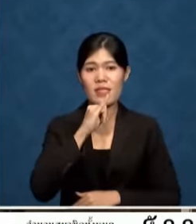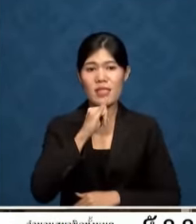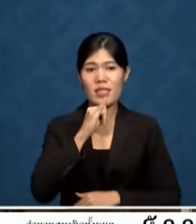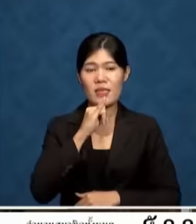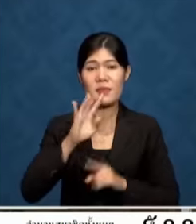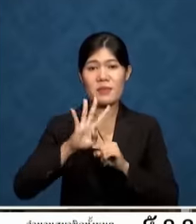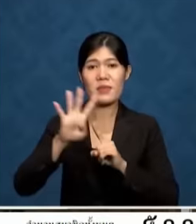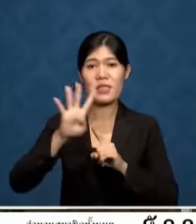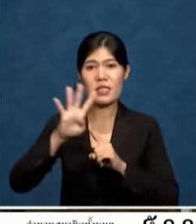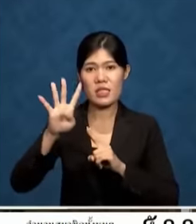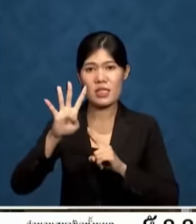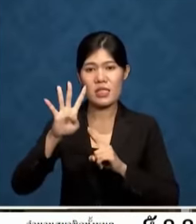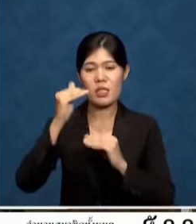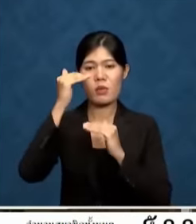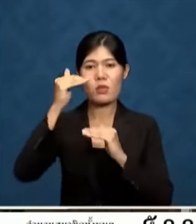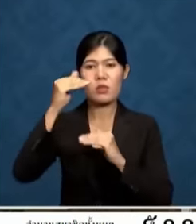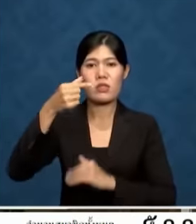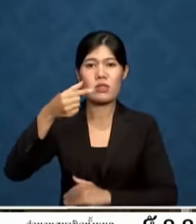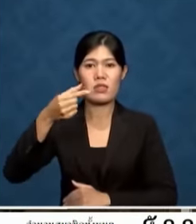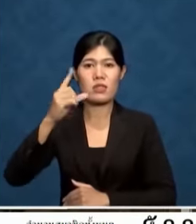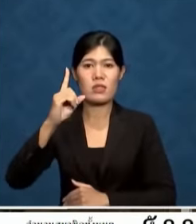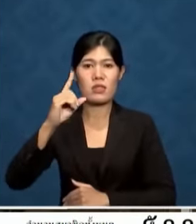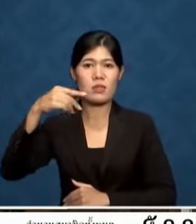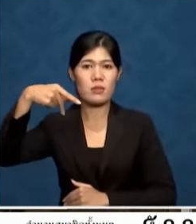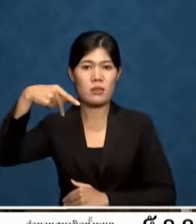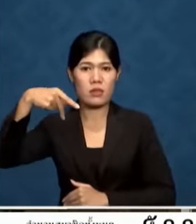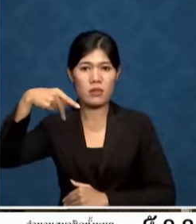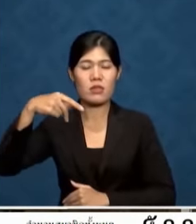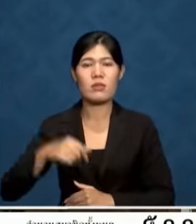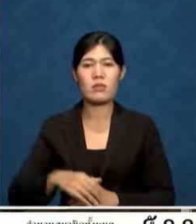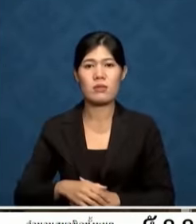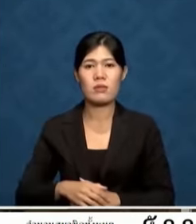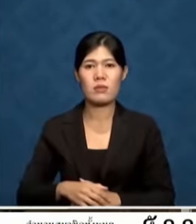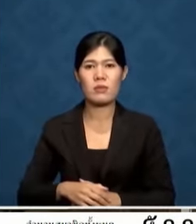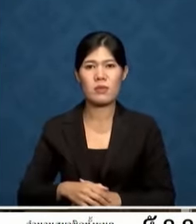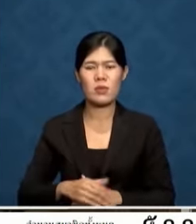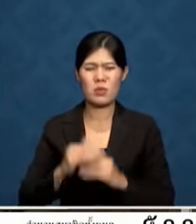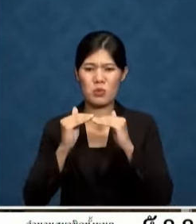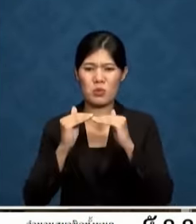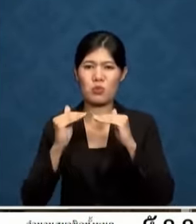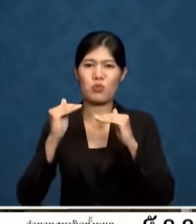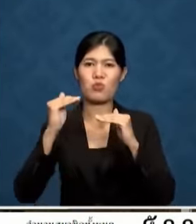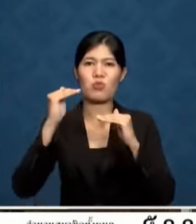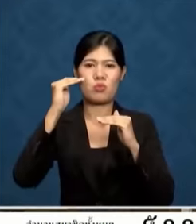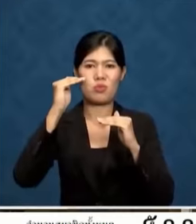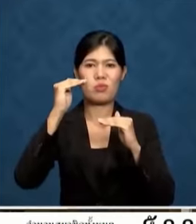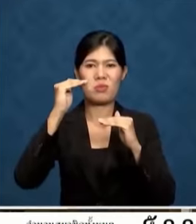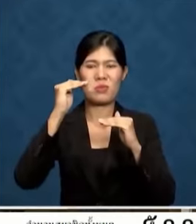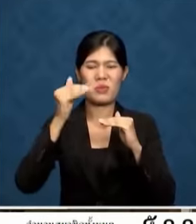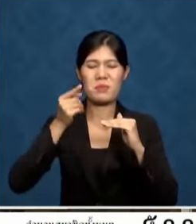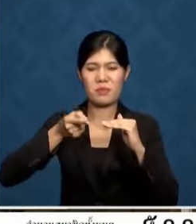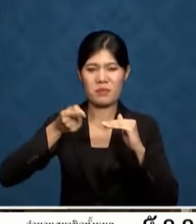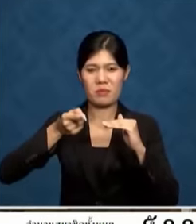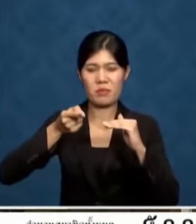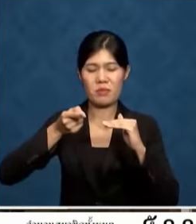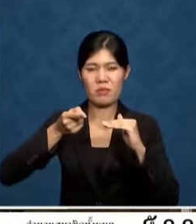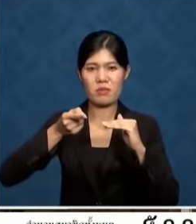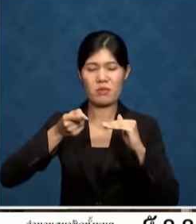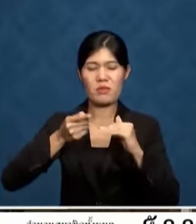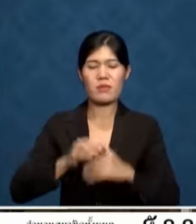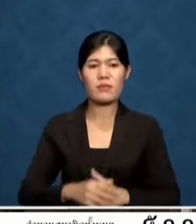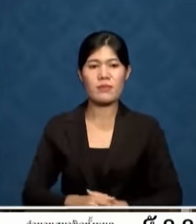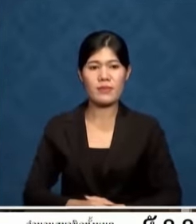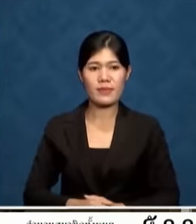สูงเกินอย่าใช้คำว่าจริงเลยครับจะใช้คำว่าจริงก็ได้จะได้เข้าใจง่ายๆ